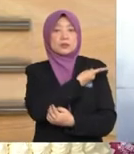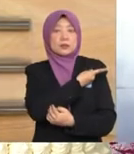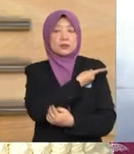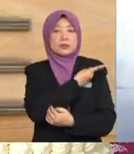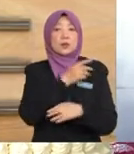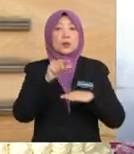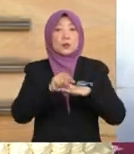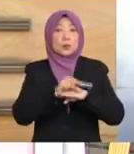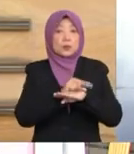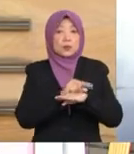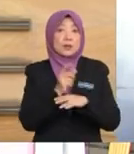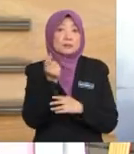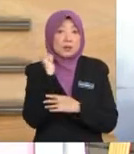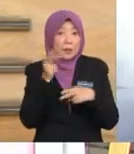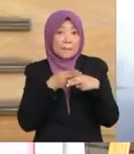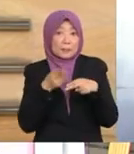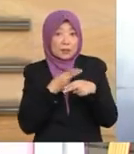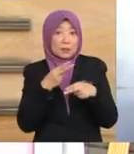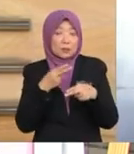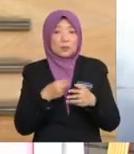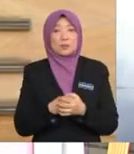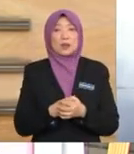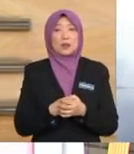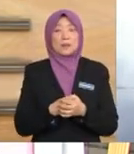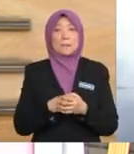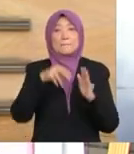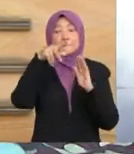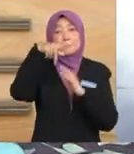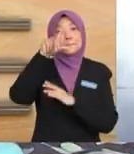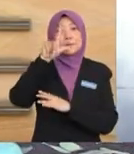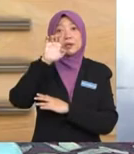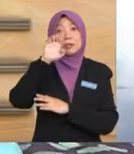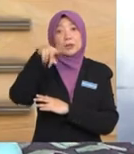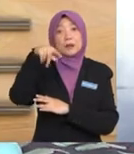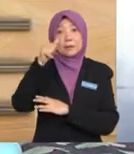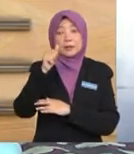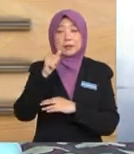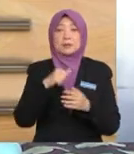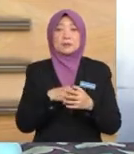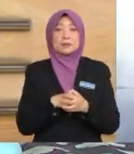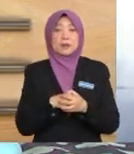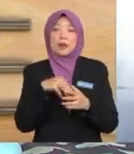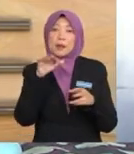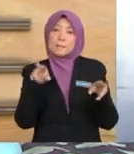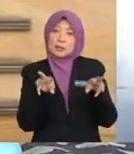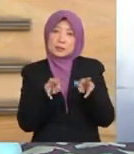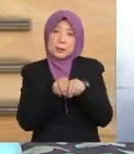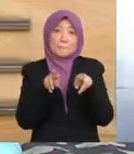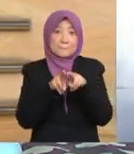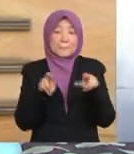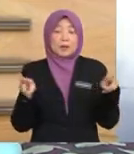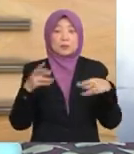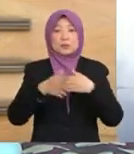ni tadi. Yang saya pegang tadi ya cikgu. Kita gunakan pelepa yang ada. Bengkok ni macam pembaris, senang nak